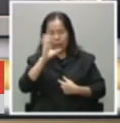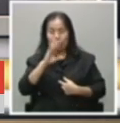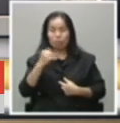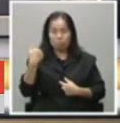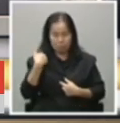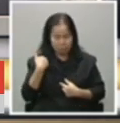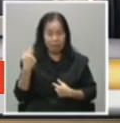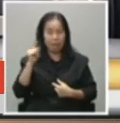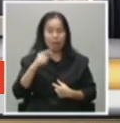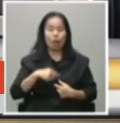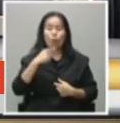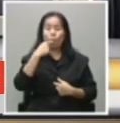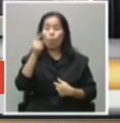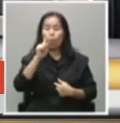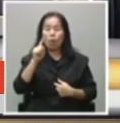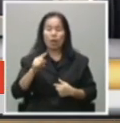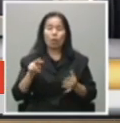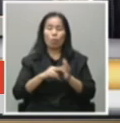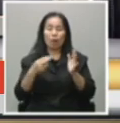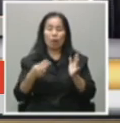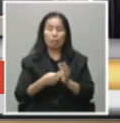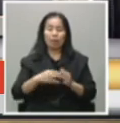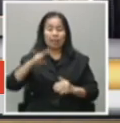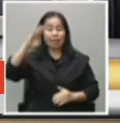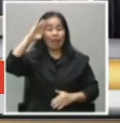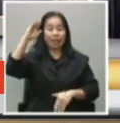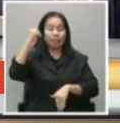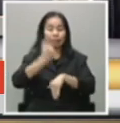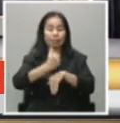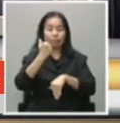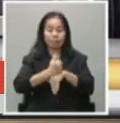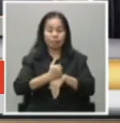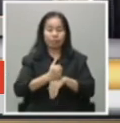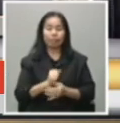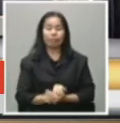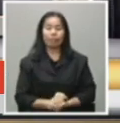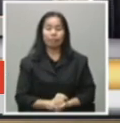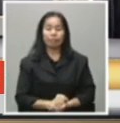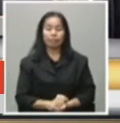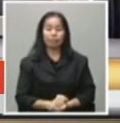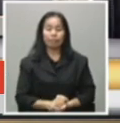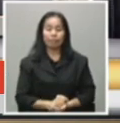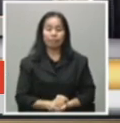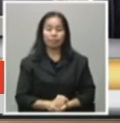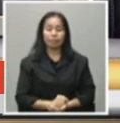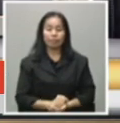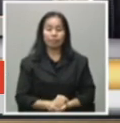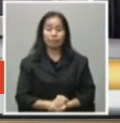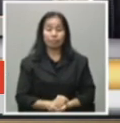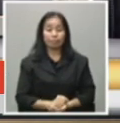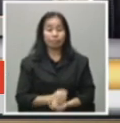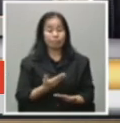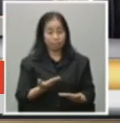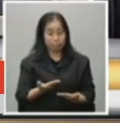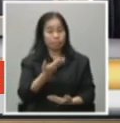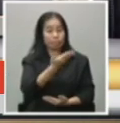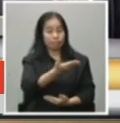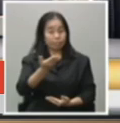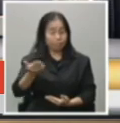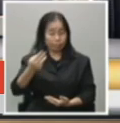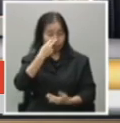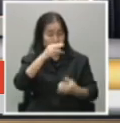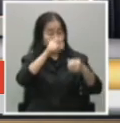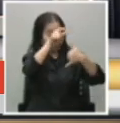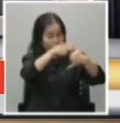ที่หนักแผ่นดินจากผู้บัญชาการทหารบกค่ะดิฉันต้องขออนุญาต ทุกท่านเห็นภาพชัดแล้วใช่ไหมคะว่าพฤติ